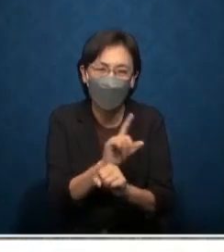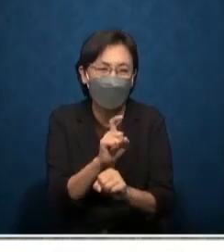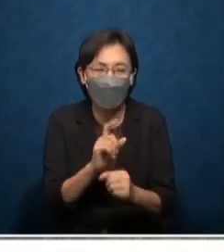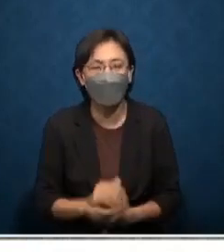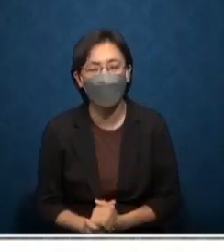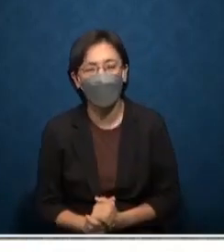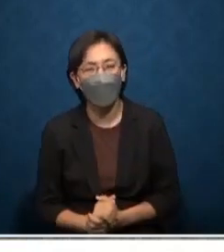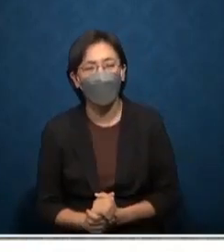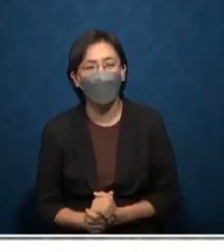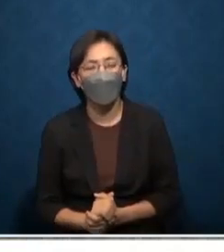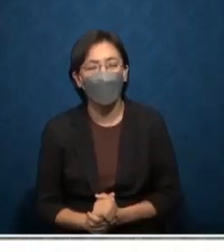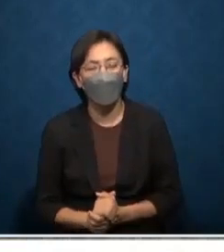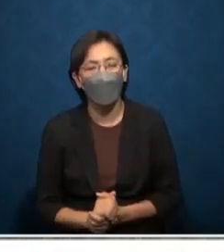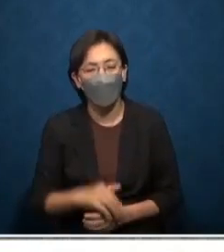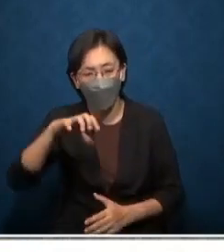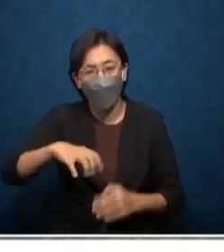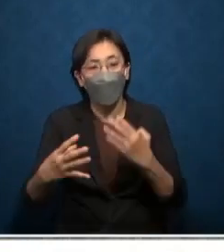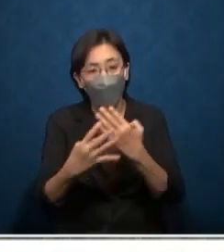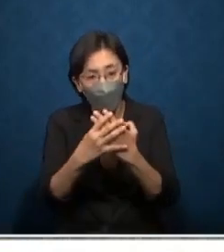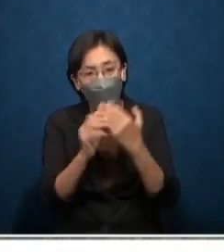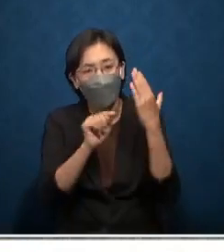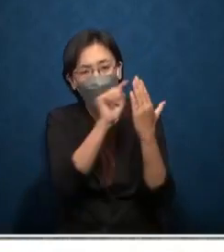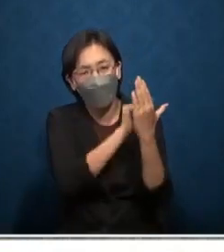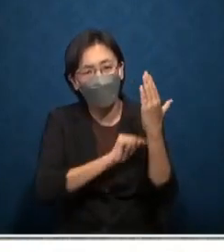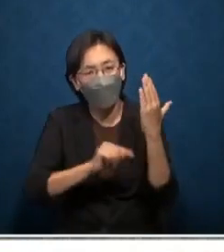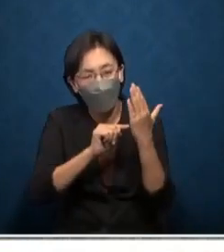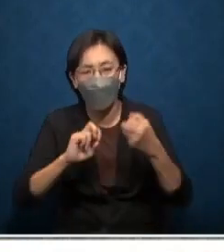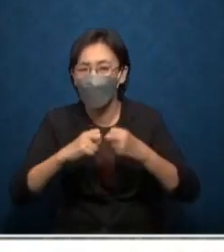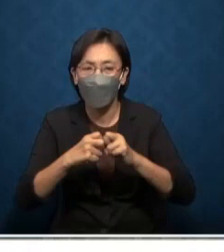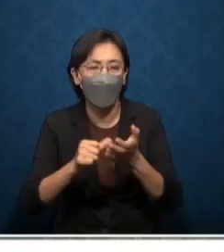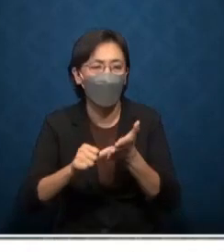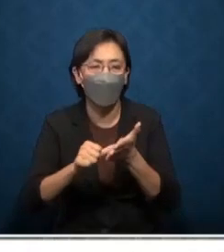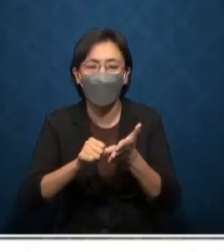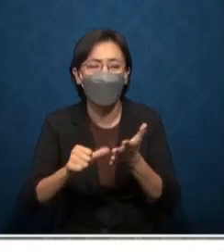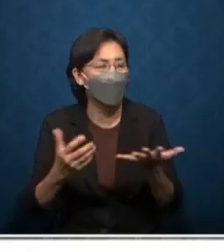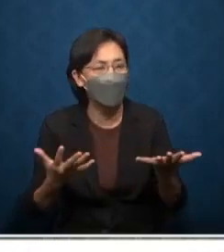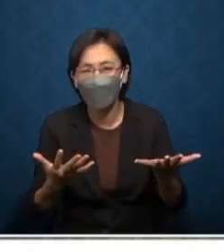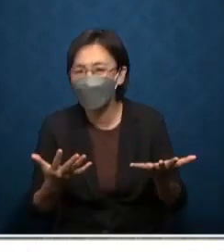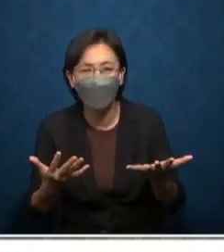แต่ละที่ แต่ละแห่งนั้นไม่มีทีท่าว่จะแก้ปัญหาเหล่านี้ได้เลย